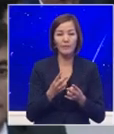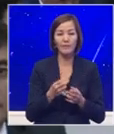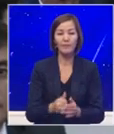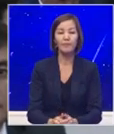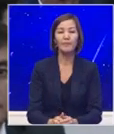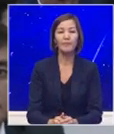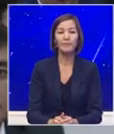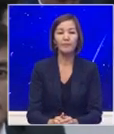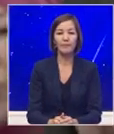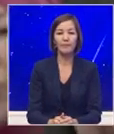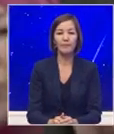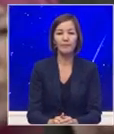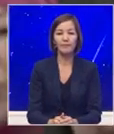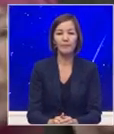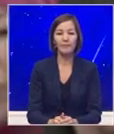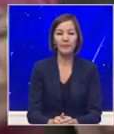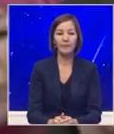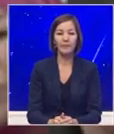неравнодушные граждане